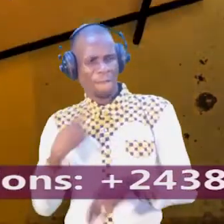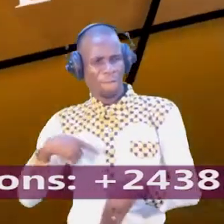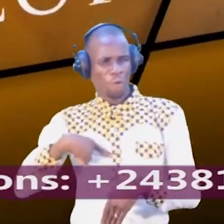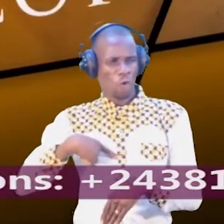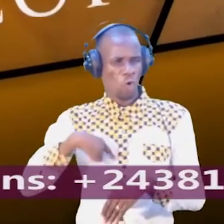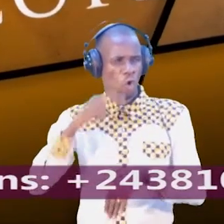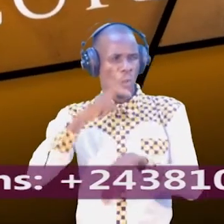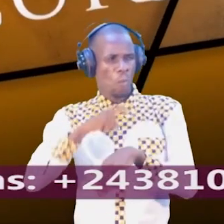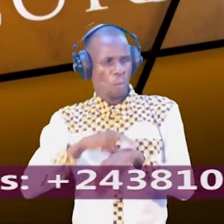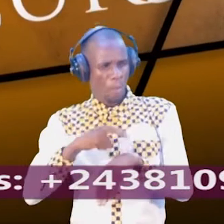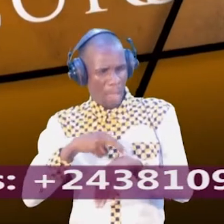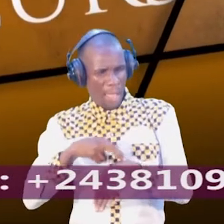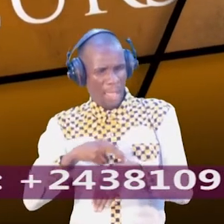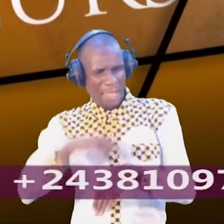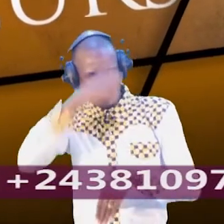balongi koleka.